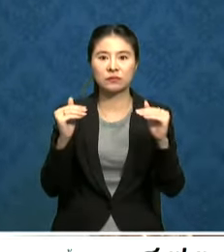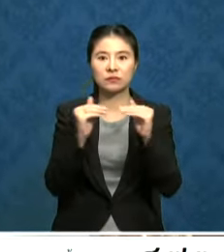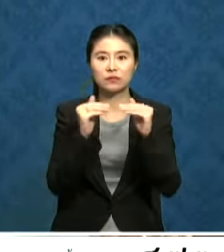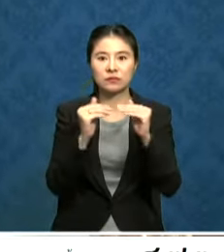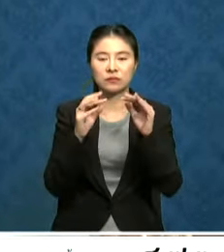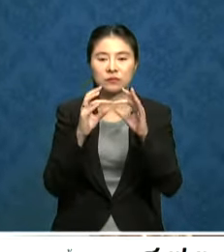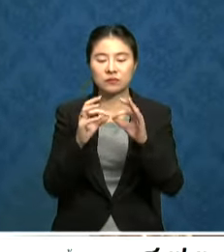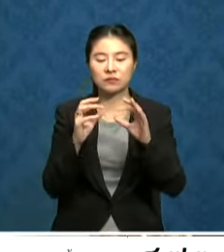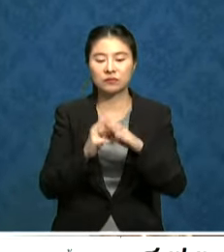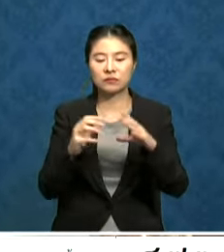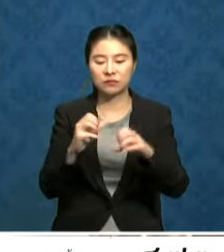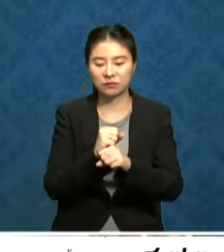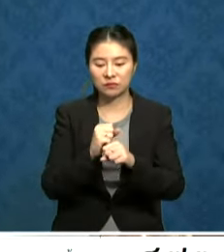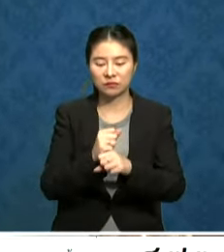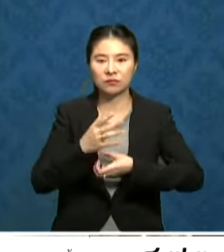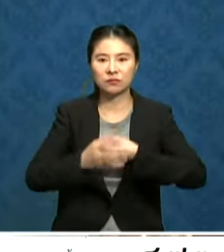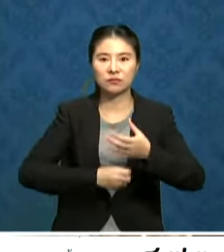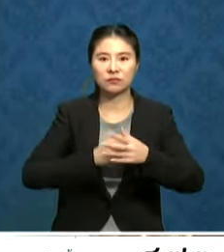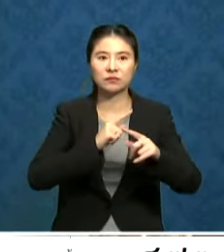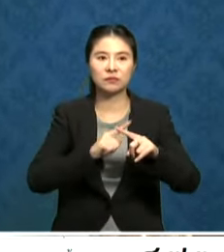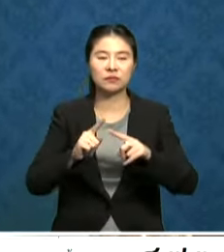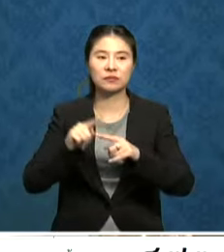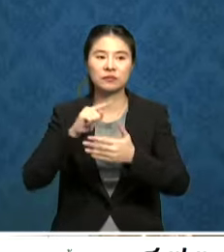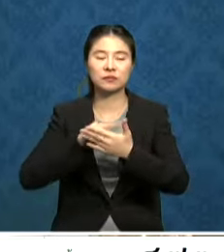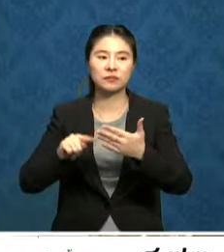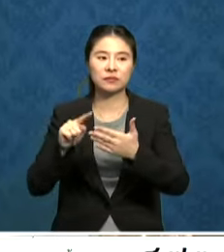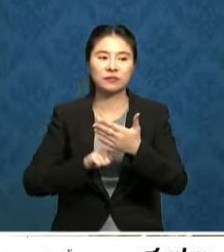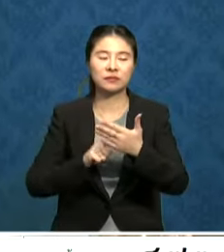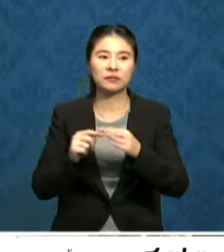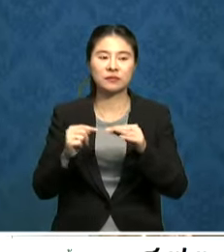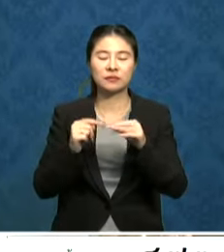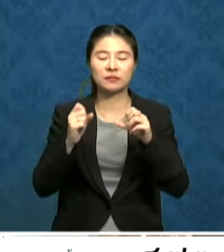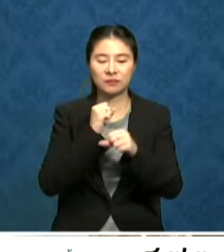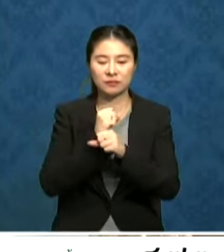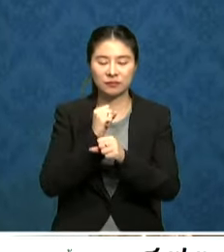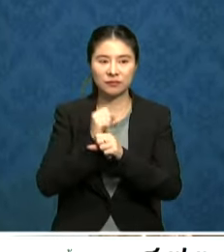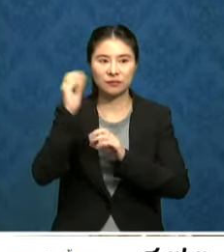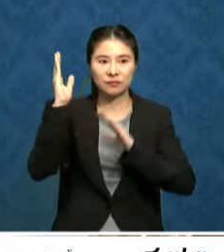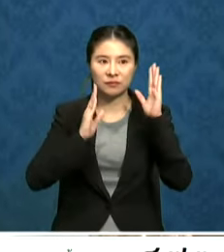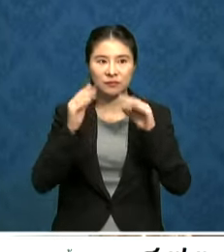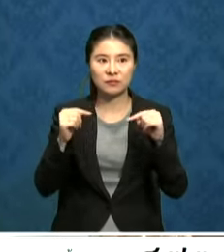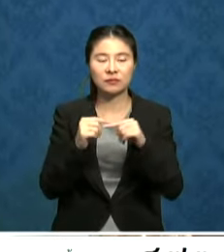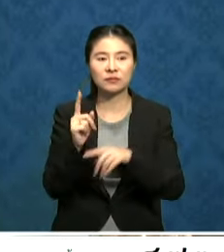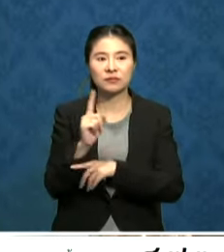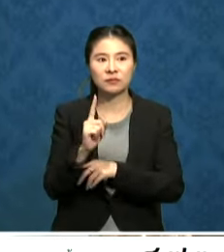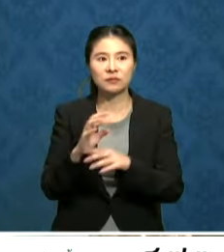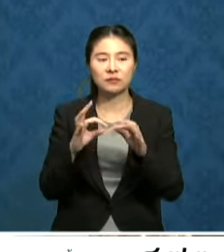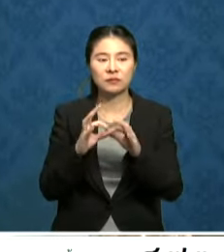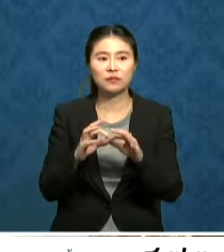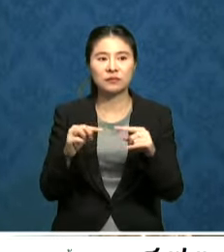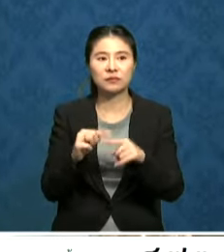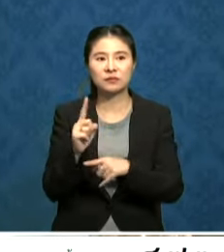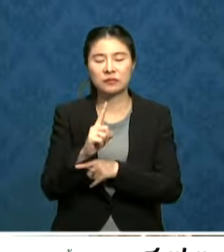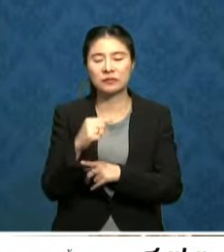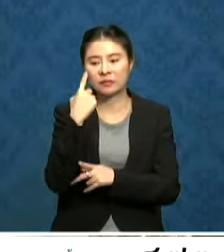จะไปออกเสียงในเรื่องใดก็ตามไม่ว่าจะเป็นการเลือกตั้งหรือการทำประชามติควรตั้งอยู่บนหลักการที่ว่าไม่